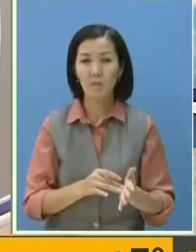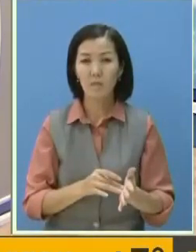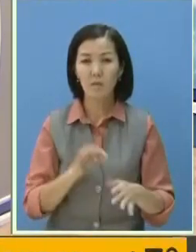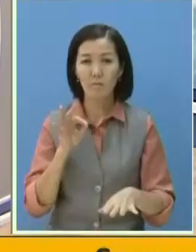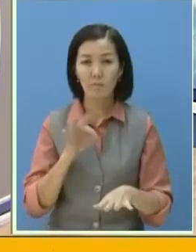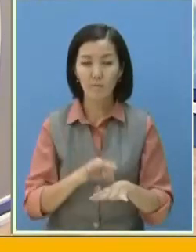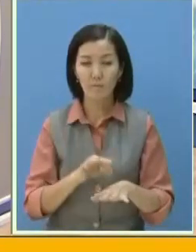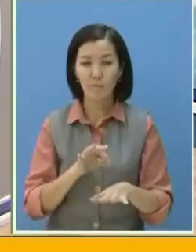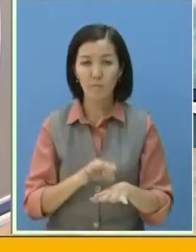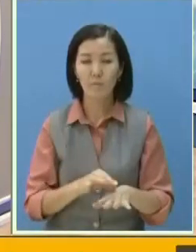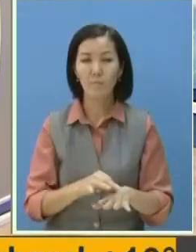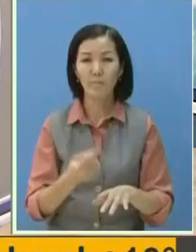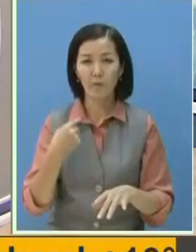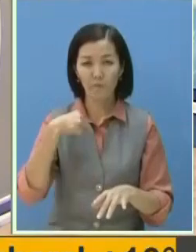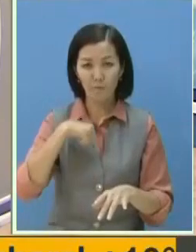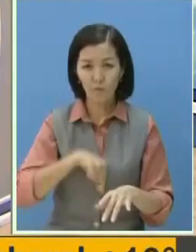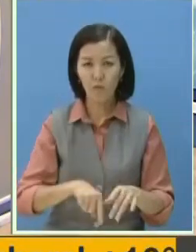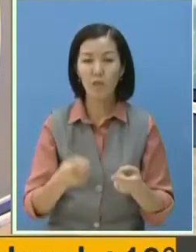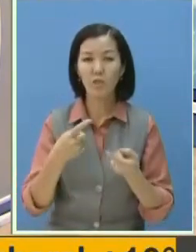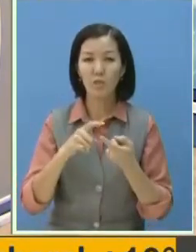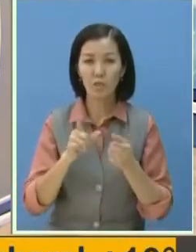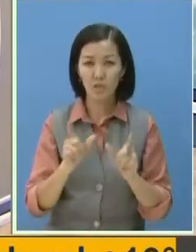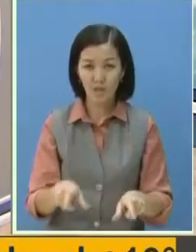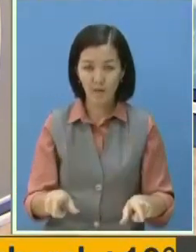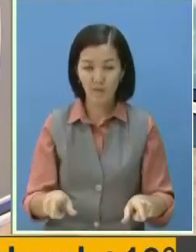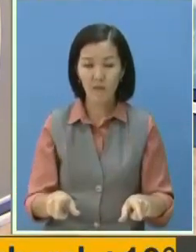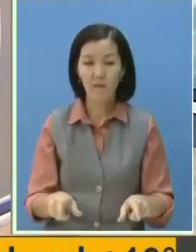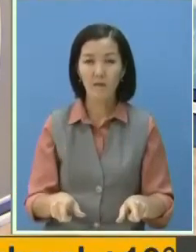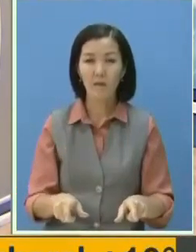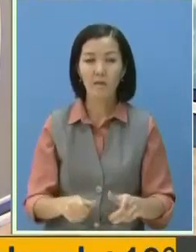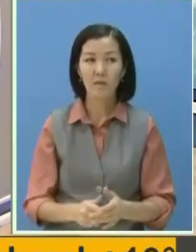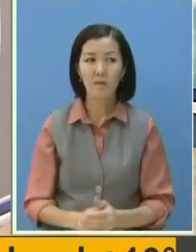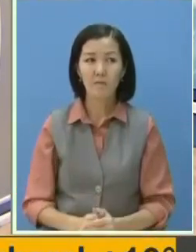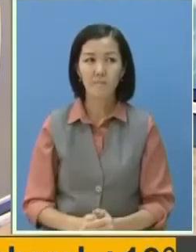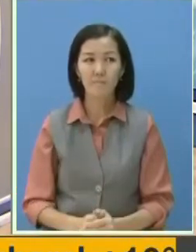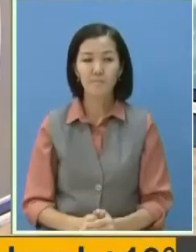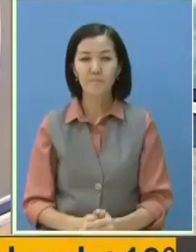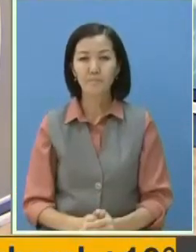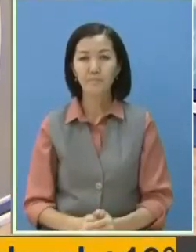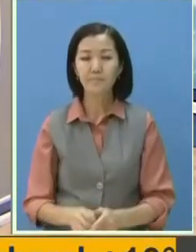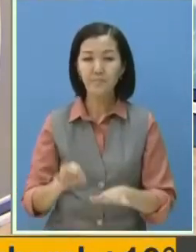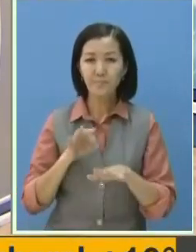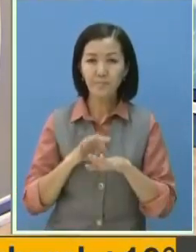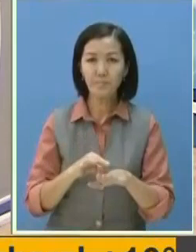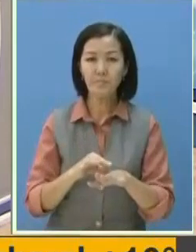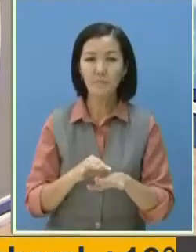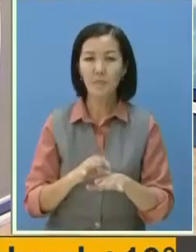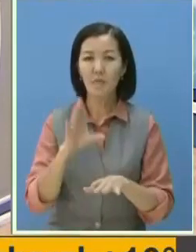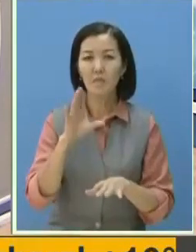вируса, но то, что приводит, как правило, к смертельным исходам, оно происходит именно в